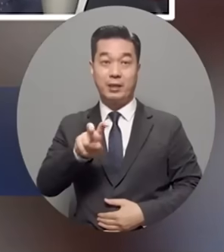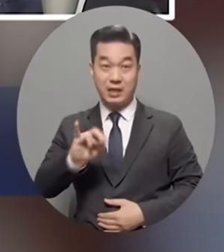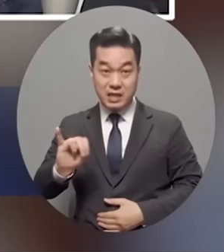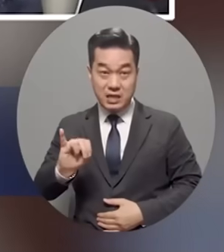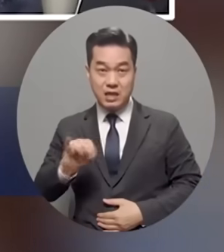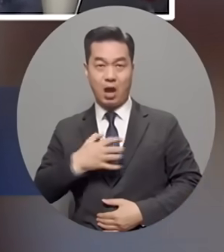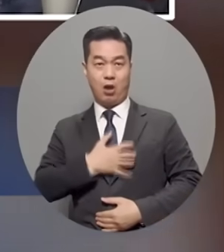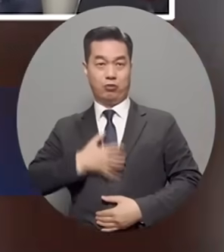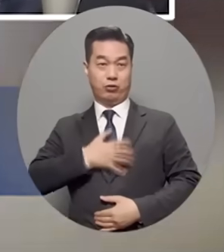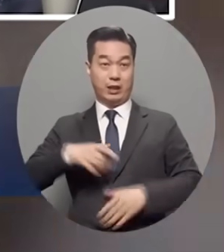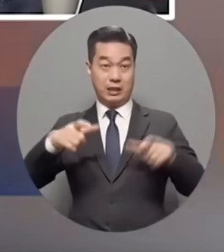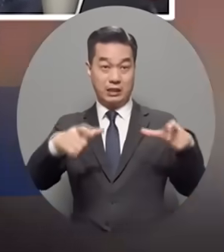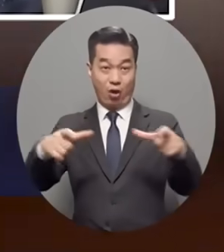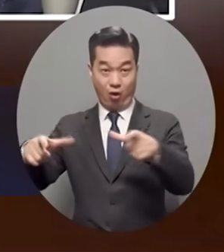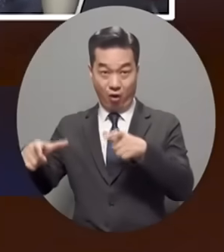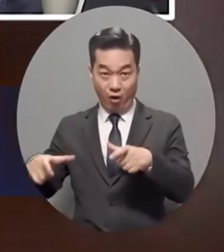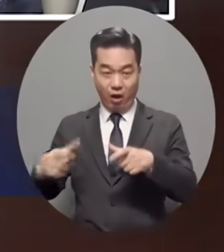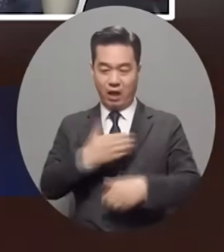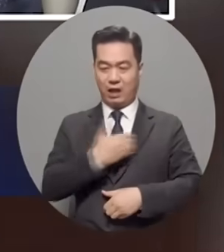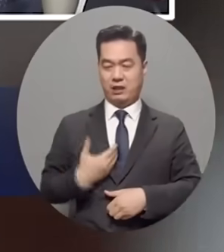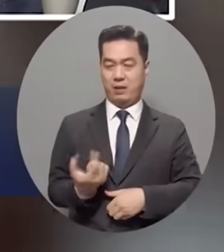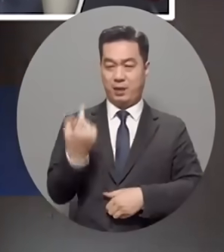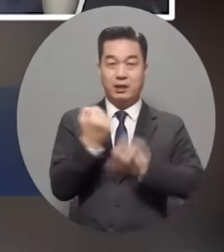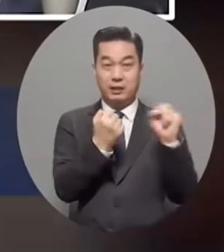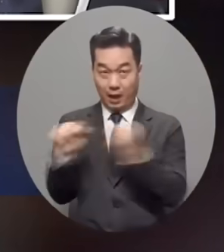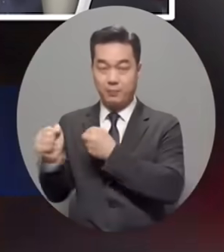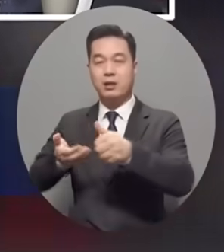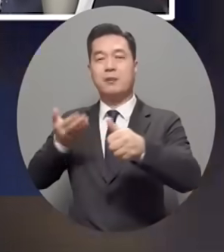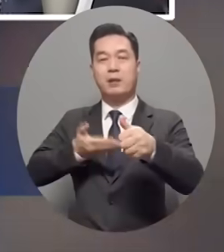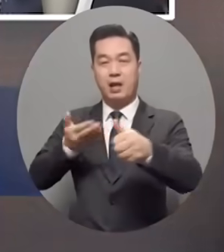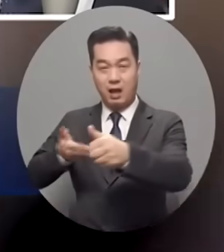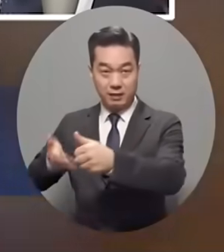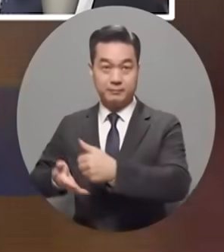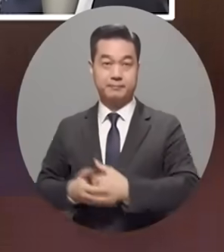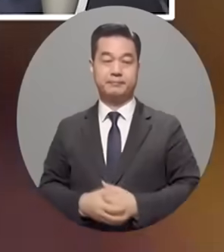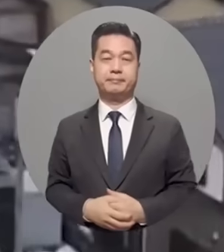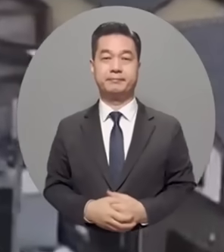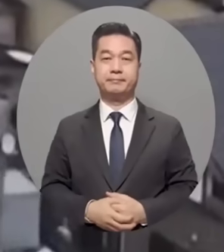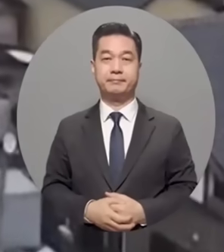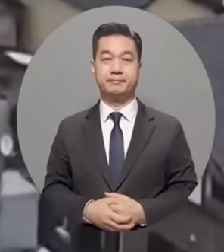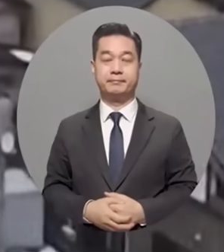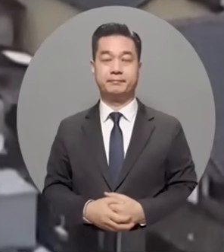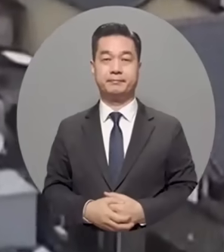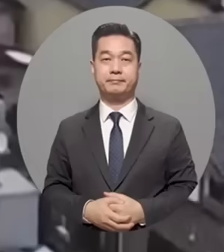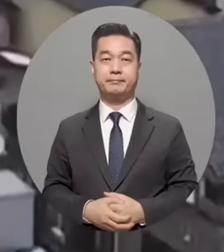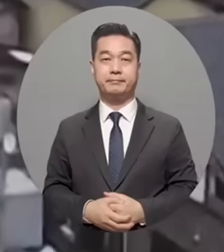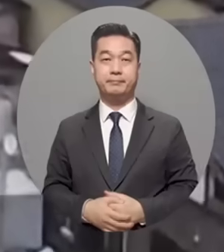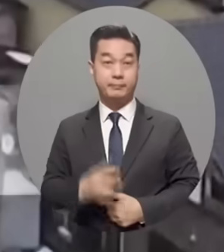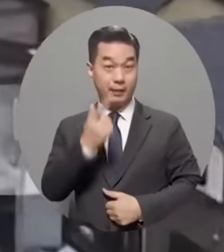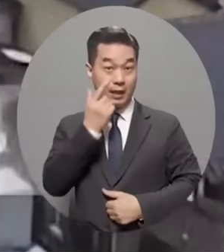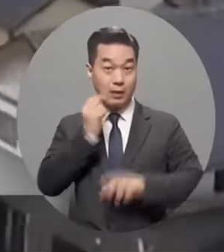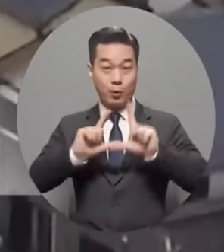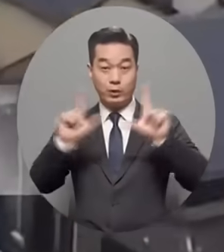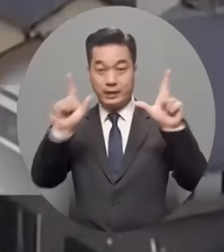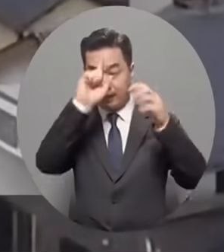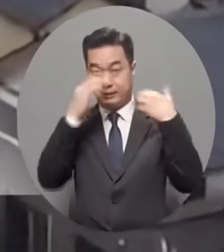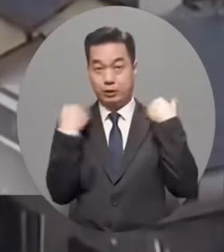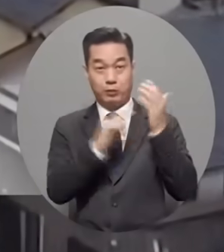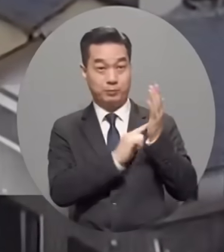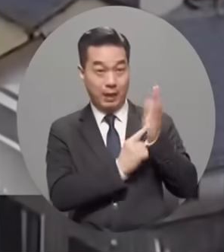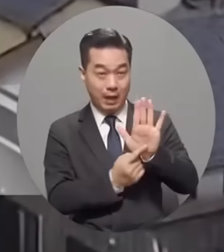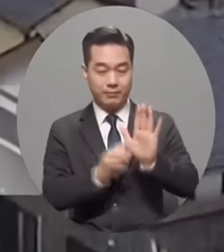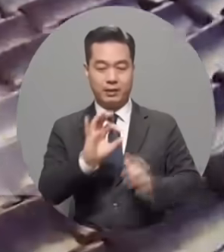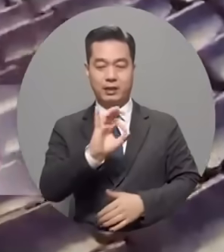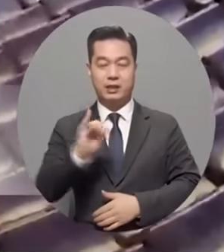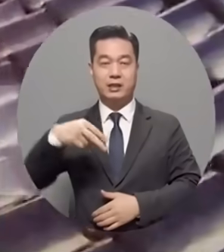예상되는 지역에서는 일국도 빨리 피난을 요청하겠습니다. 일본 기상청은 이시카와현에서